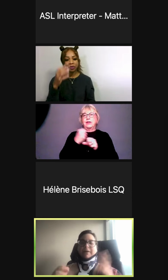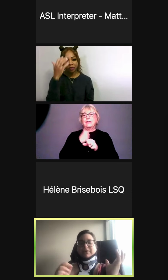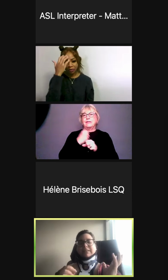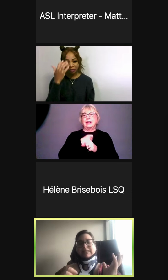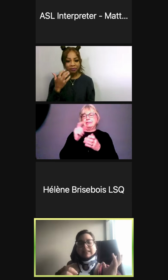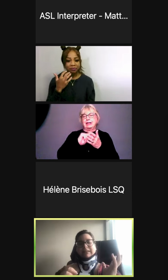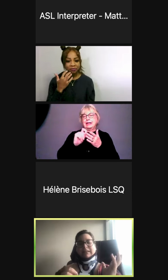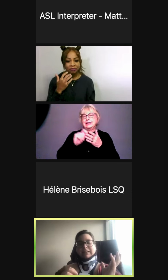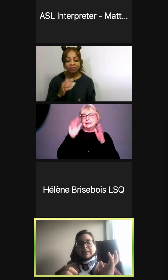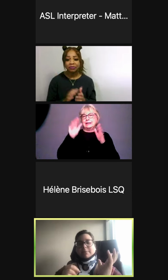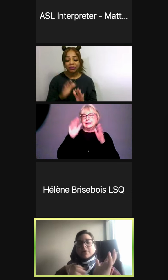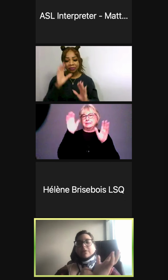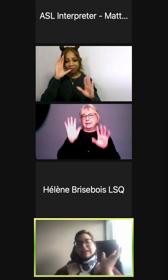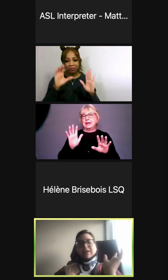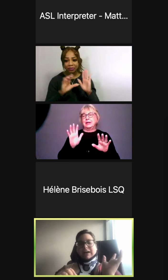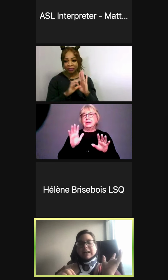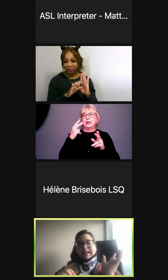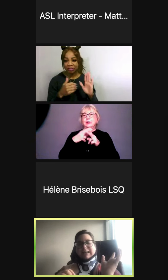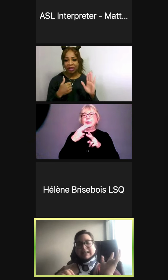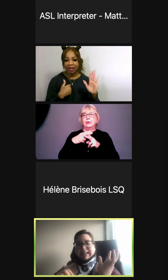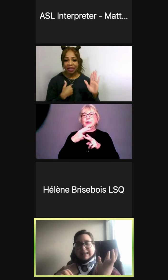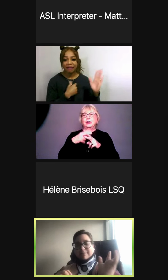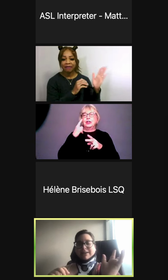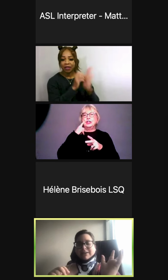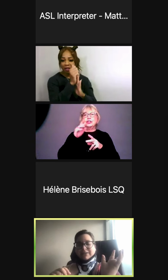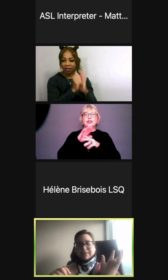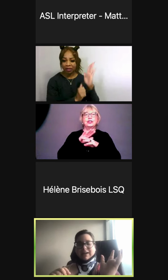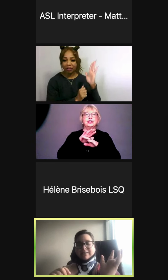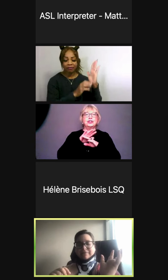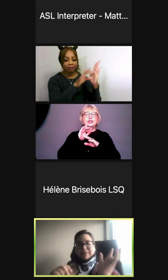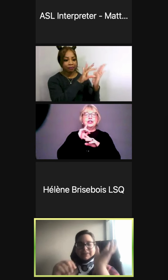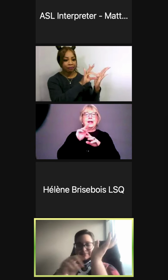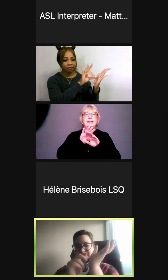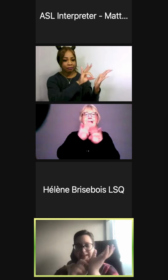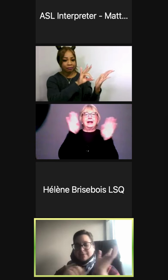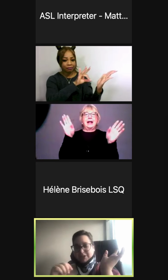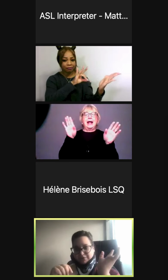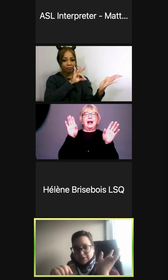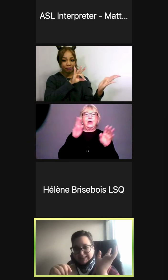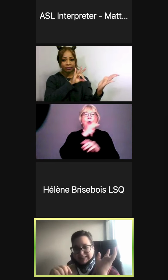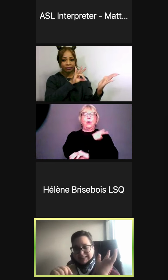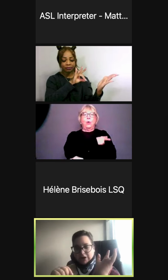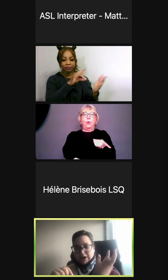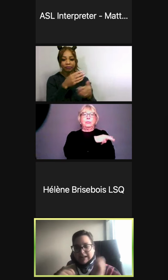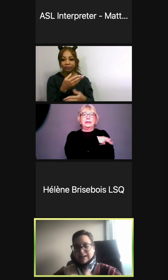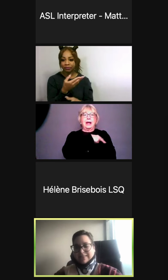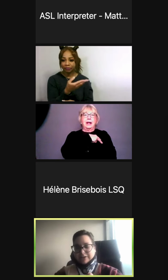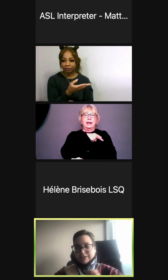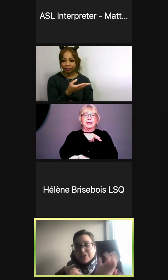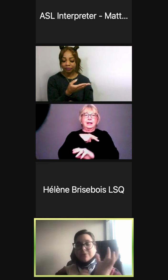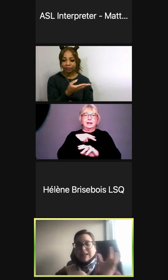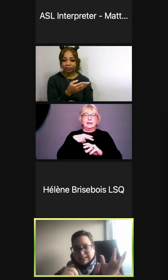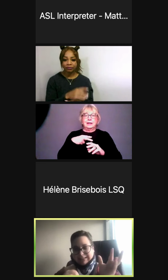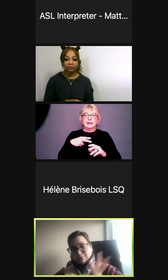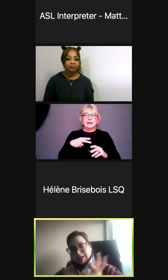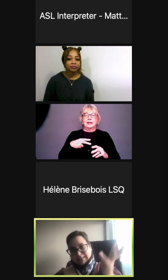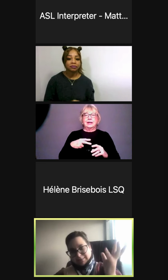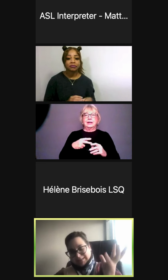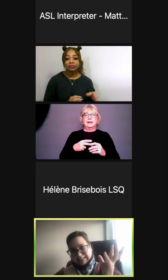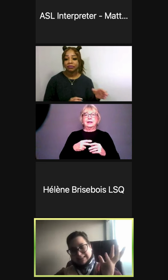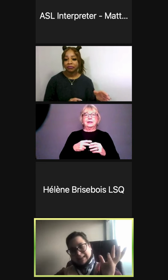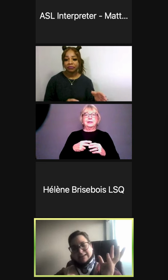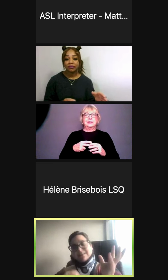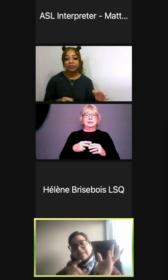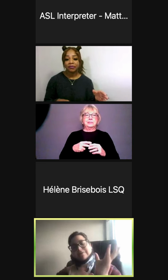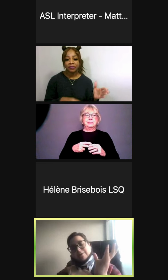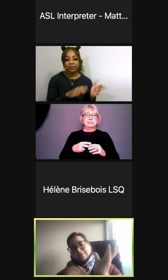portait le nom de « Generally Hospital » traduction littéraire généralement accueillant.